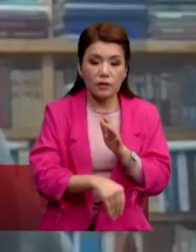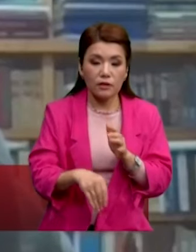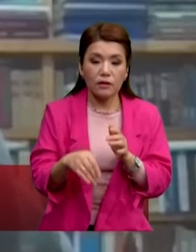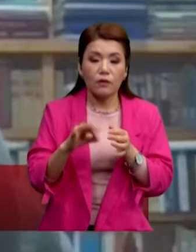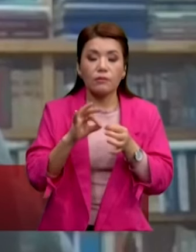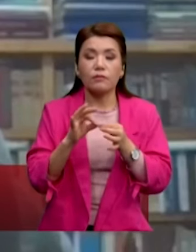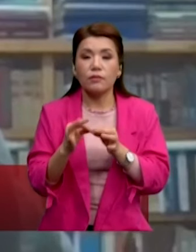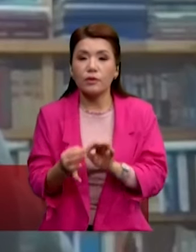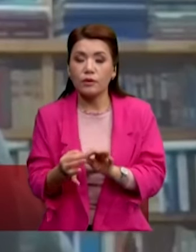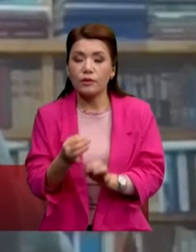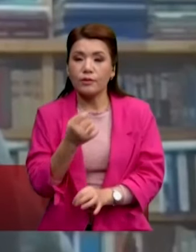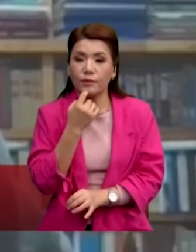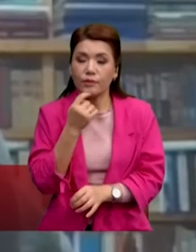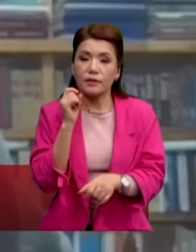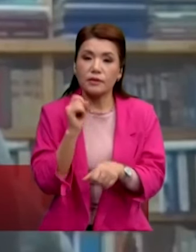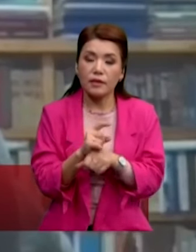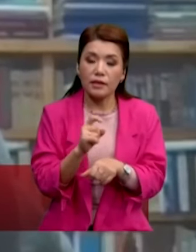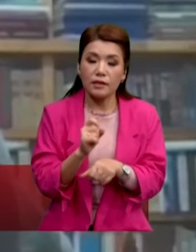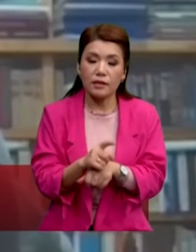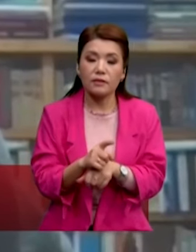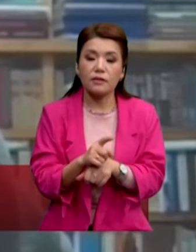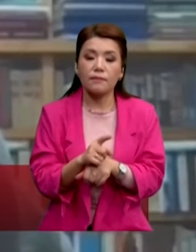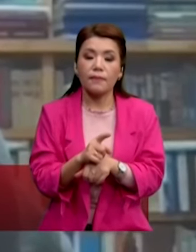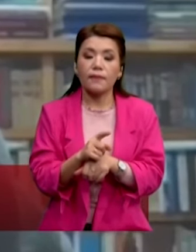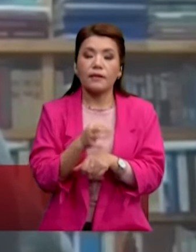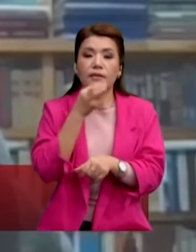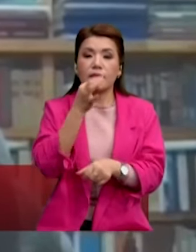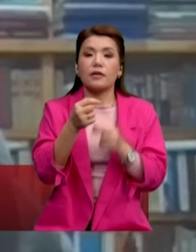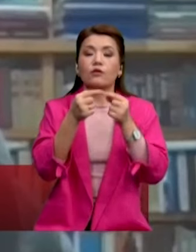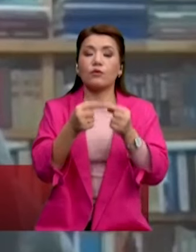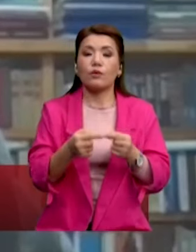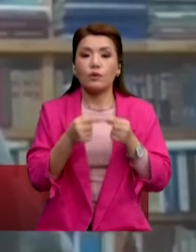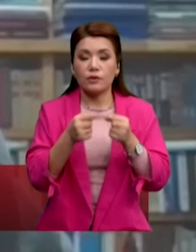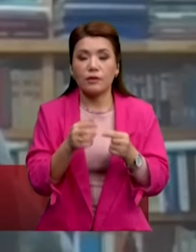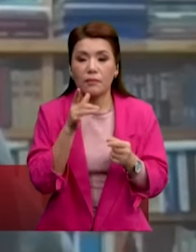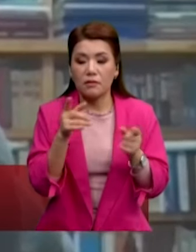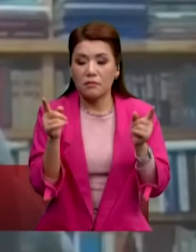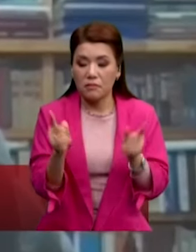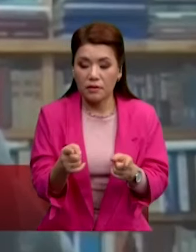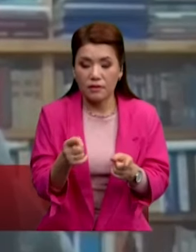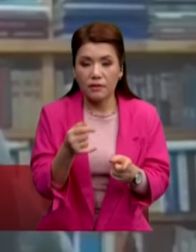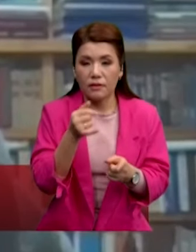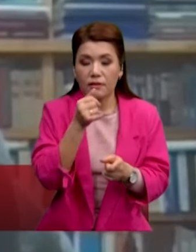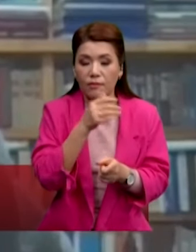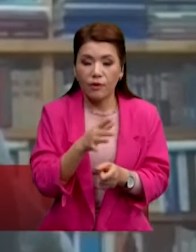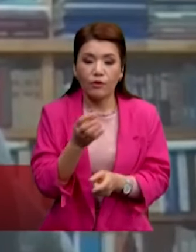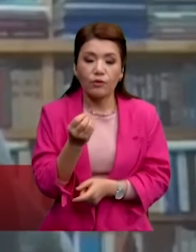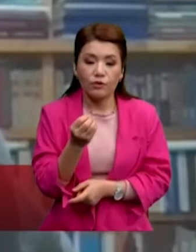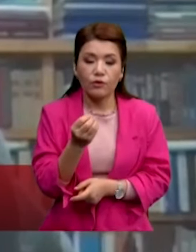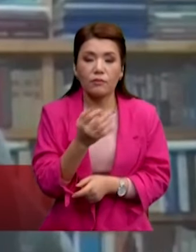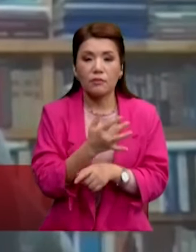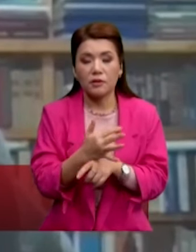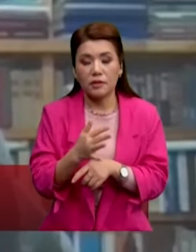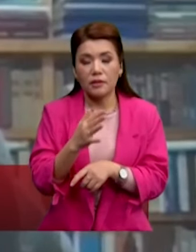такая трудная задача, сказать конкретно точно по срокам, но я думаю, еще несколько